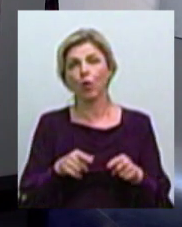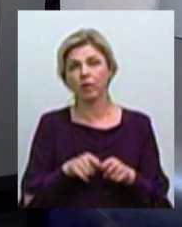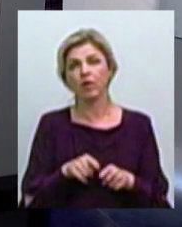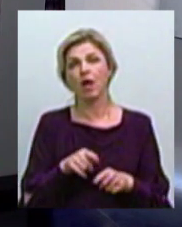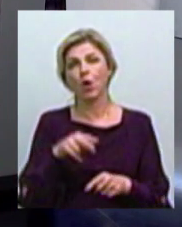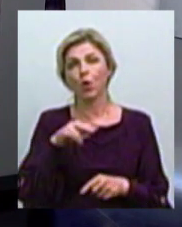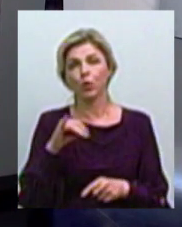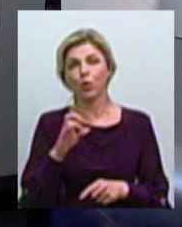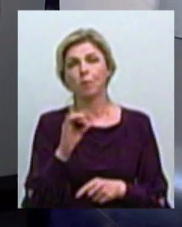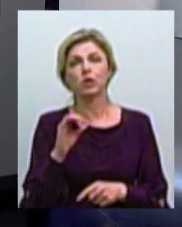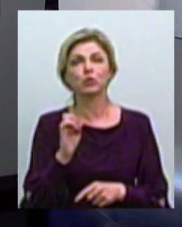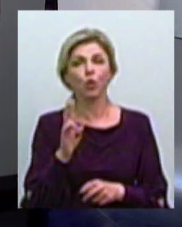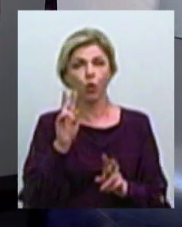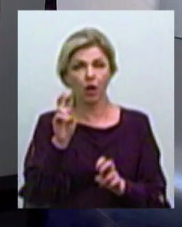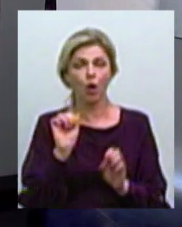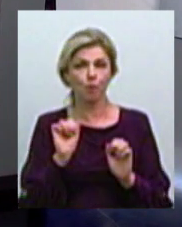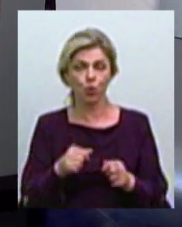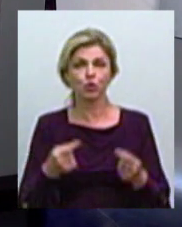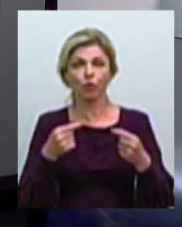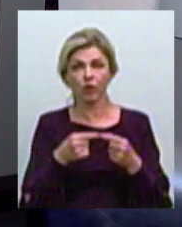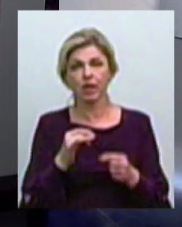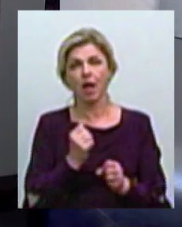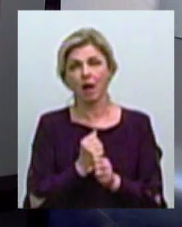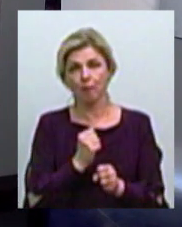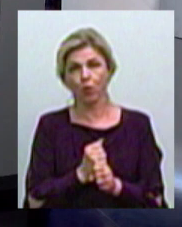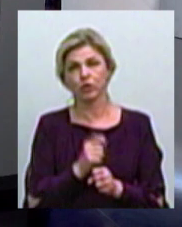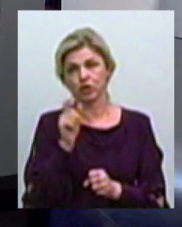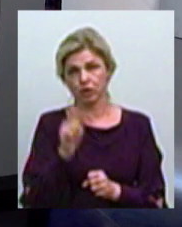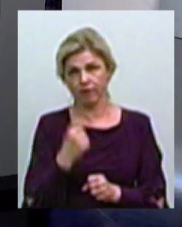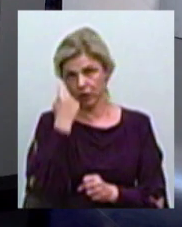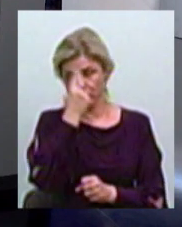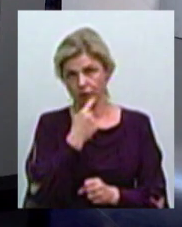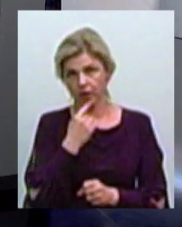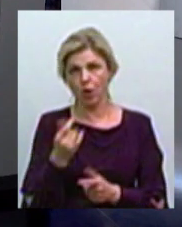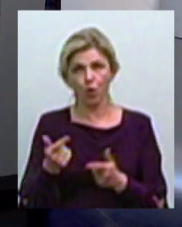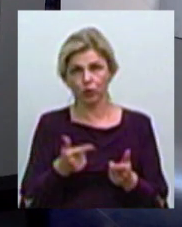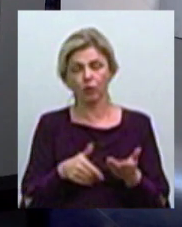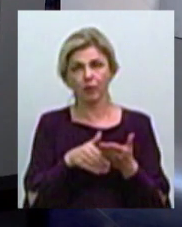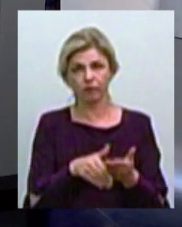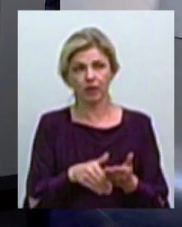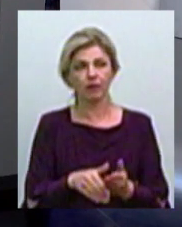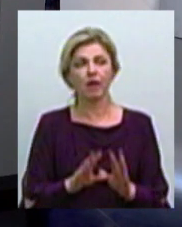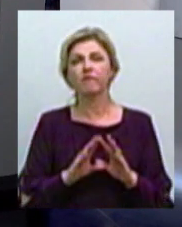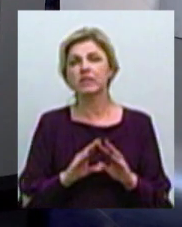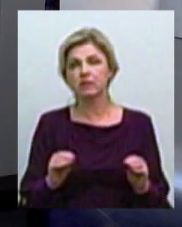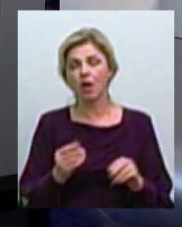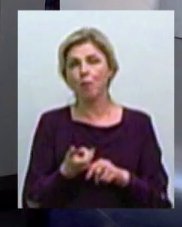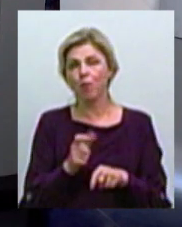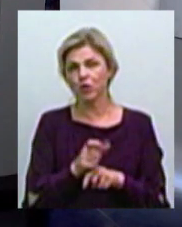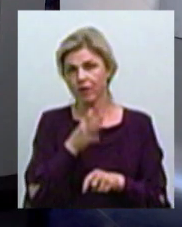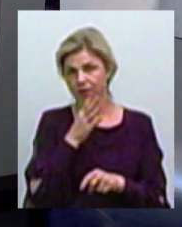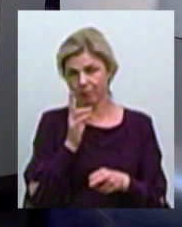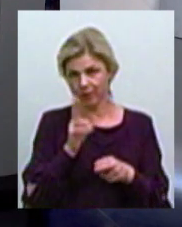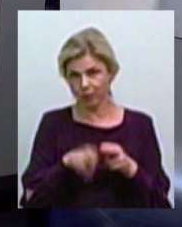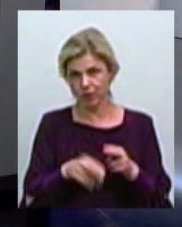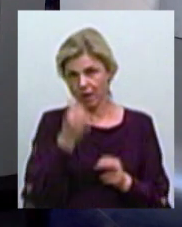«Любисток», она может идентифицировать и работать с каждым человеком индивидуально. И готова допомогти. Маргарита Петрівна, да. Все більше часу немає.